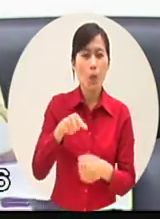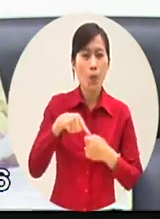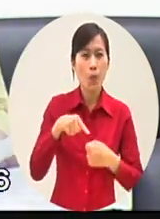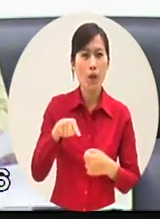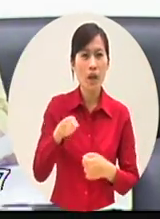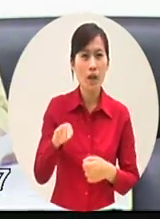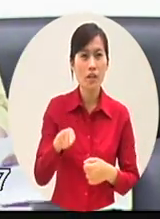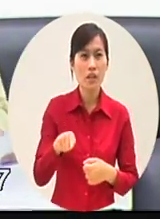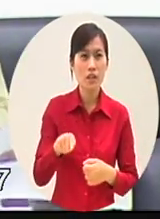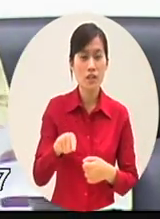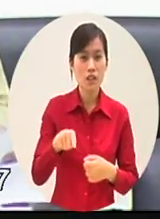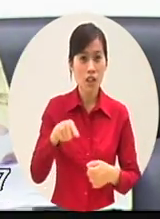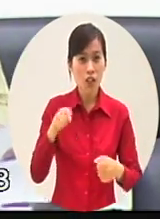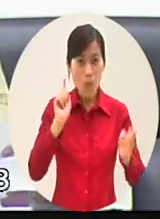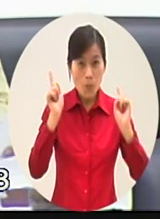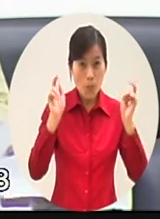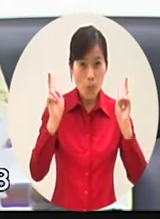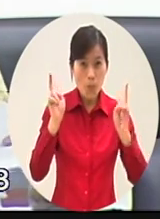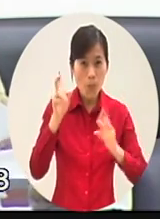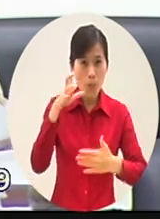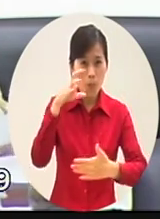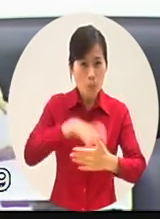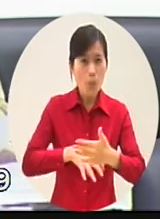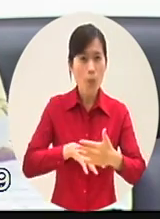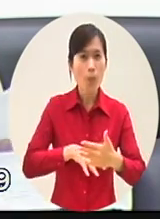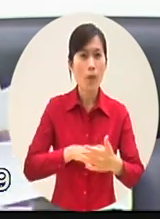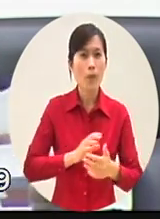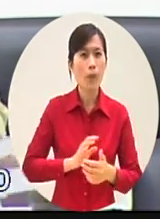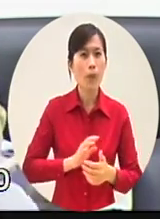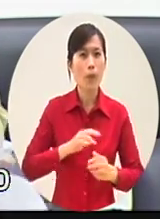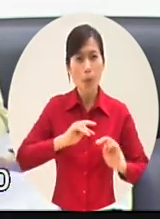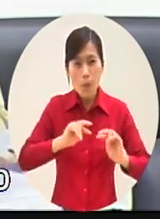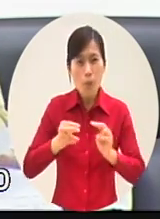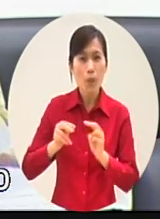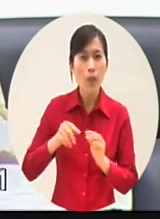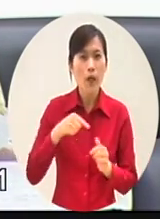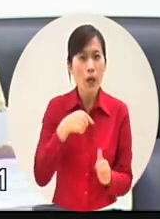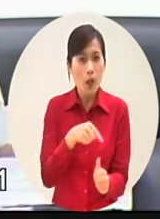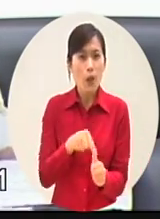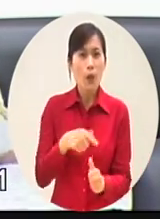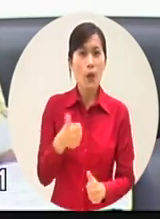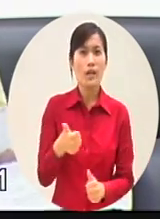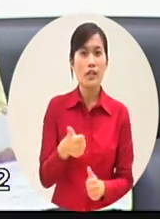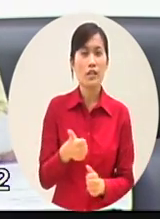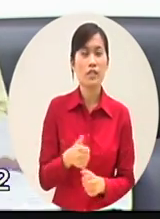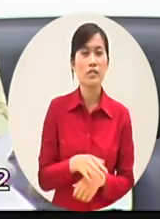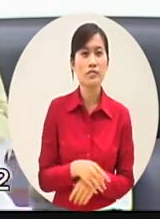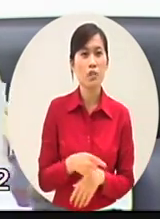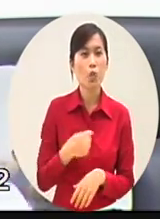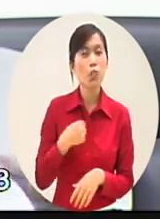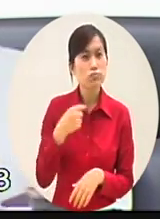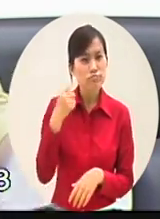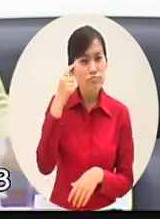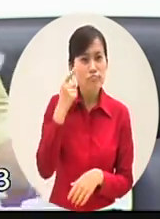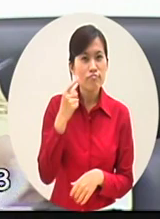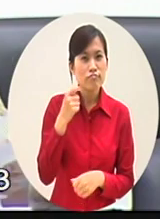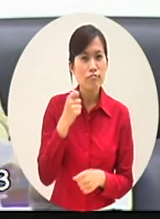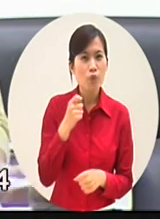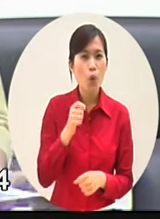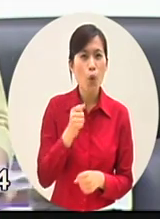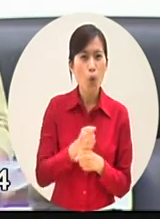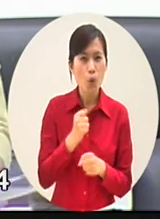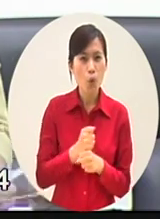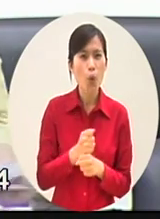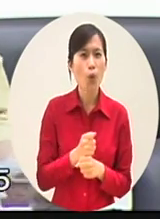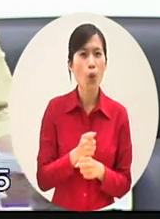呢、就又把它改造。我们真的是第一把交椅齁，所以没有做不做真的蛮可惜的。然后我们